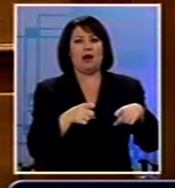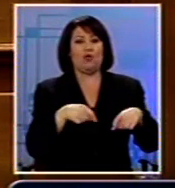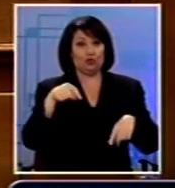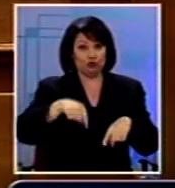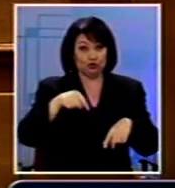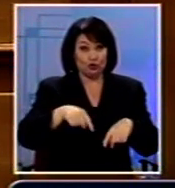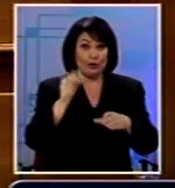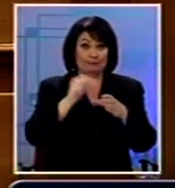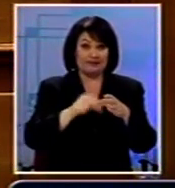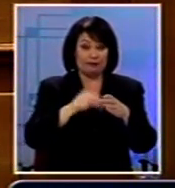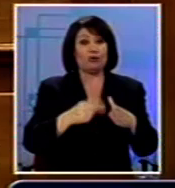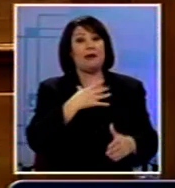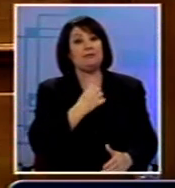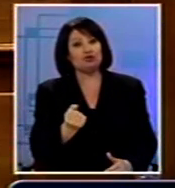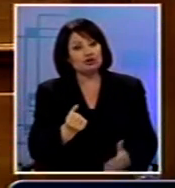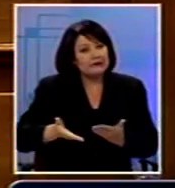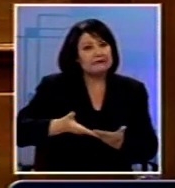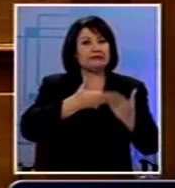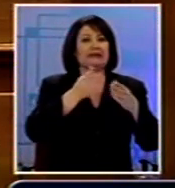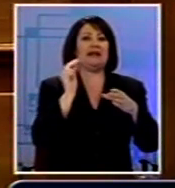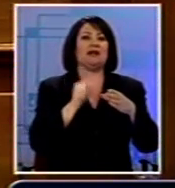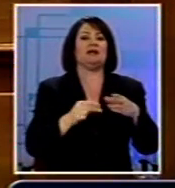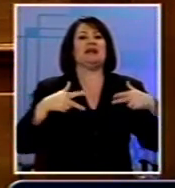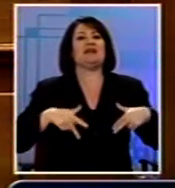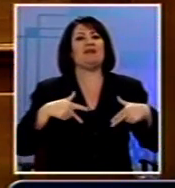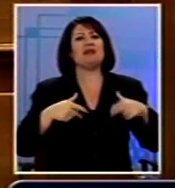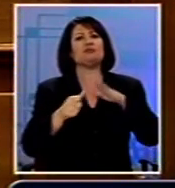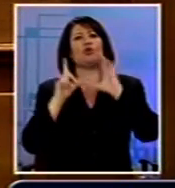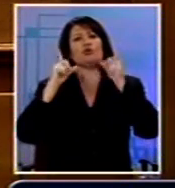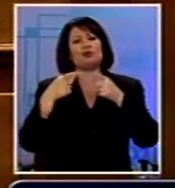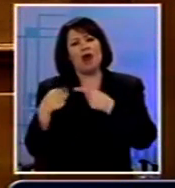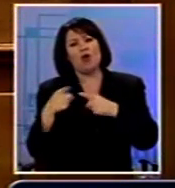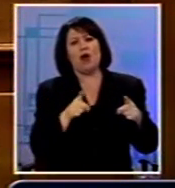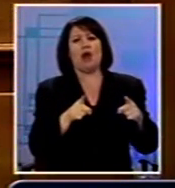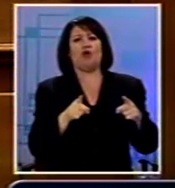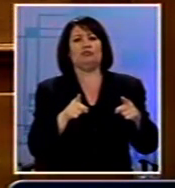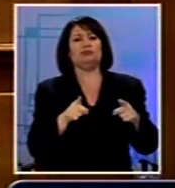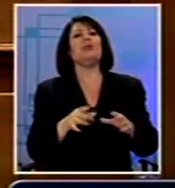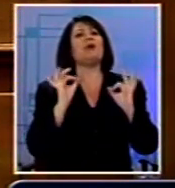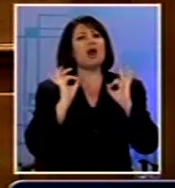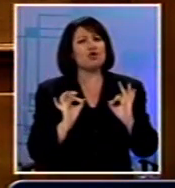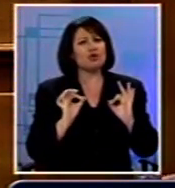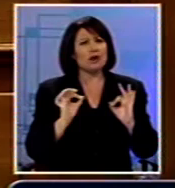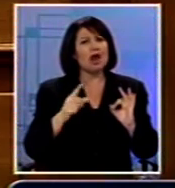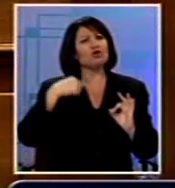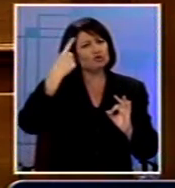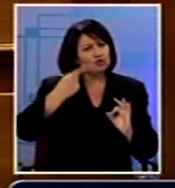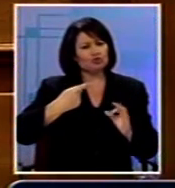τωρινή ψηφοφορία εμπιστοσύνης προς την κυβέρνηση από την προεδρική εκλογή, που θα ξεκινήσει κανονικά τον επόμενο